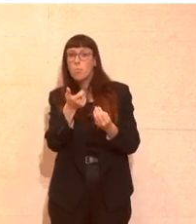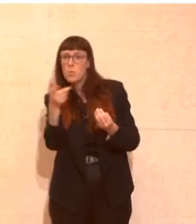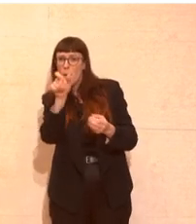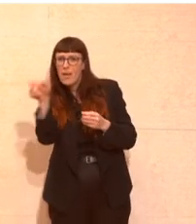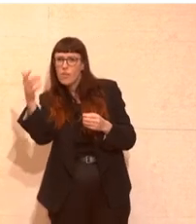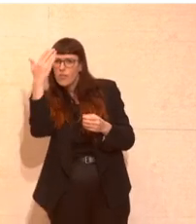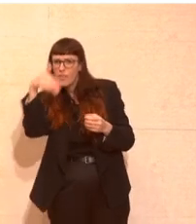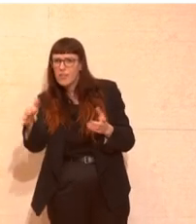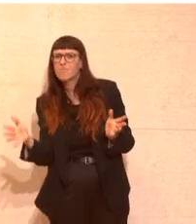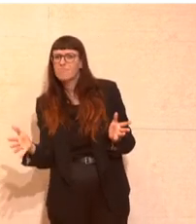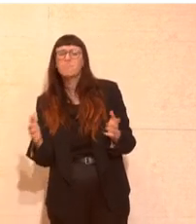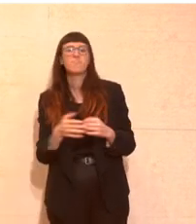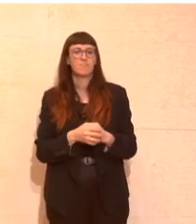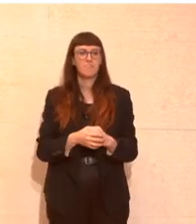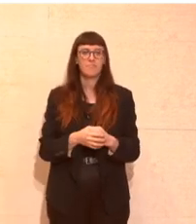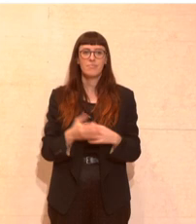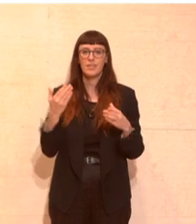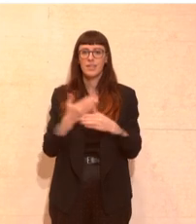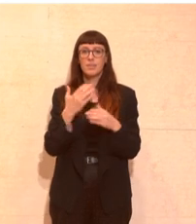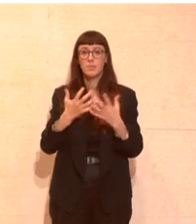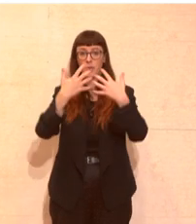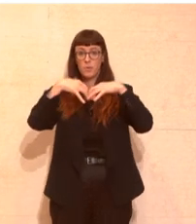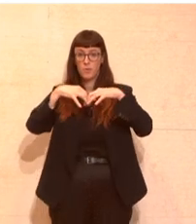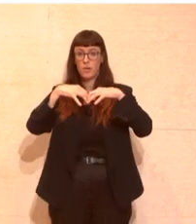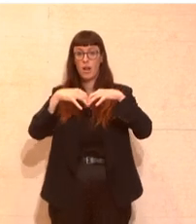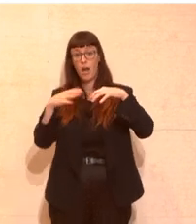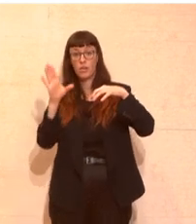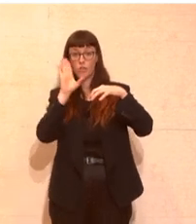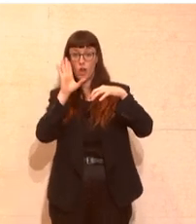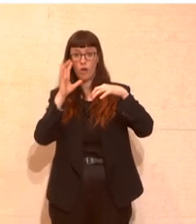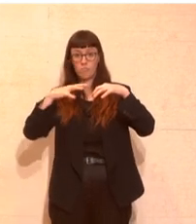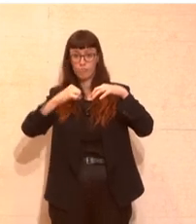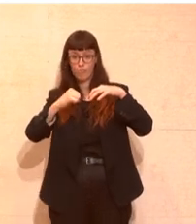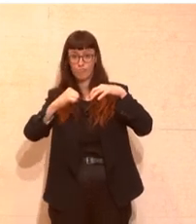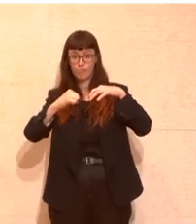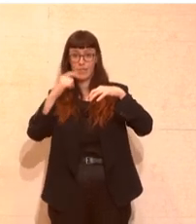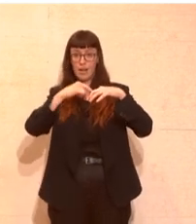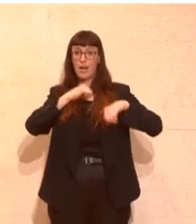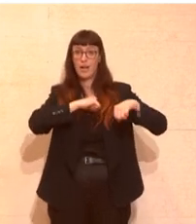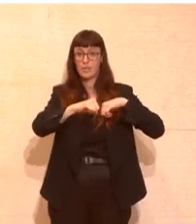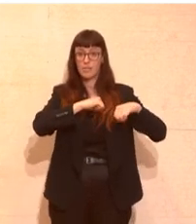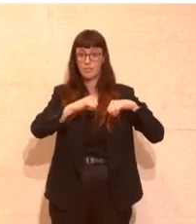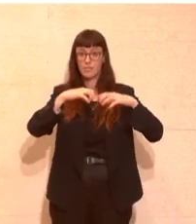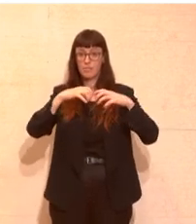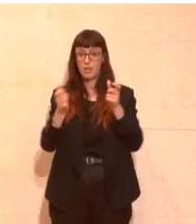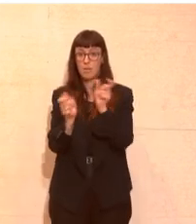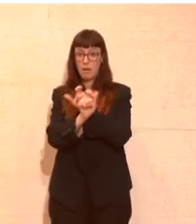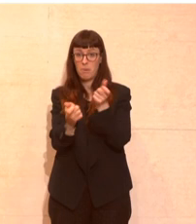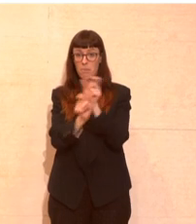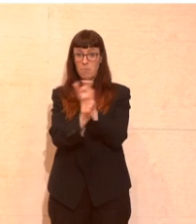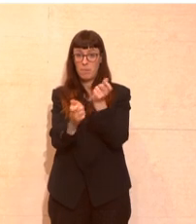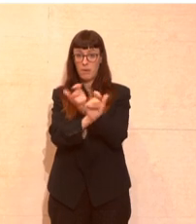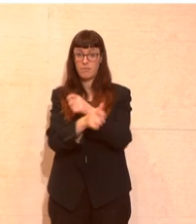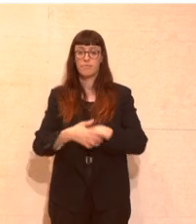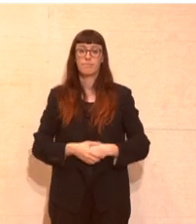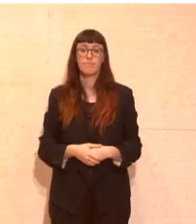Le dauphin va dormir une moitié de cerveau à la fois. C'est-à-dire qu'il a un hémisphère cérébral qui dormira pendant que l'autre restera éveillé pour